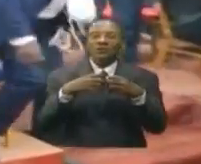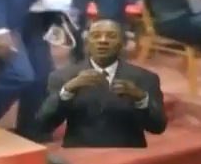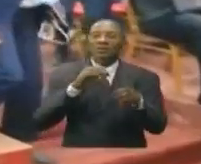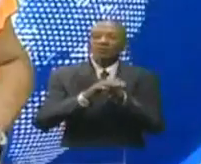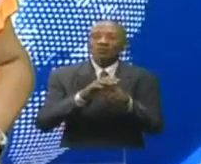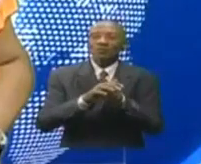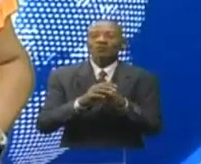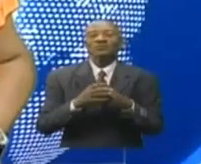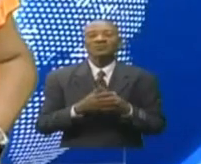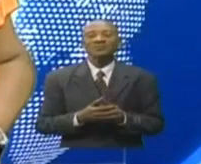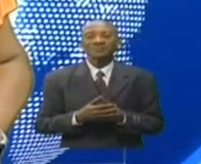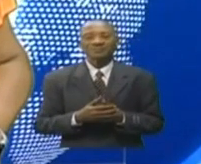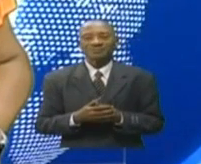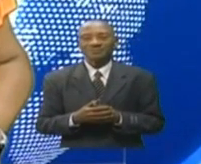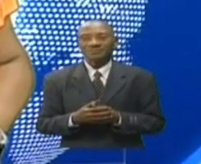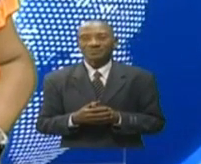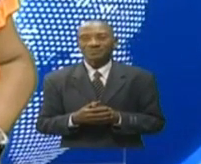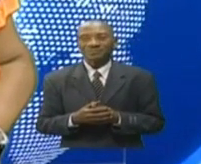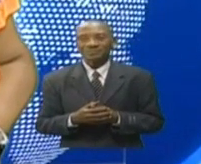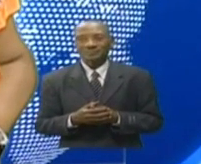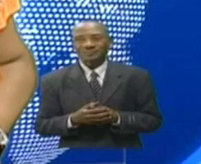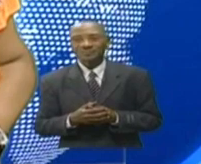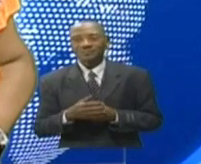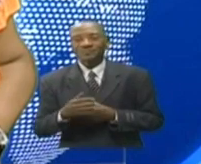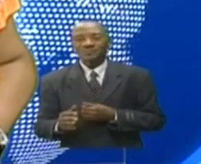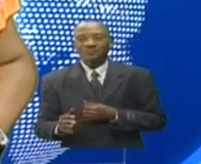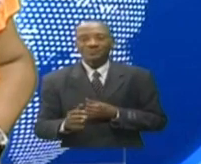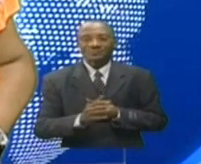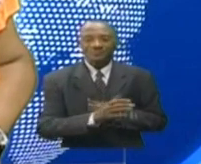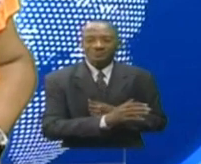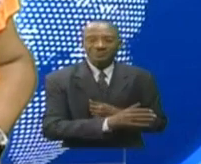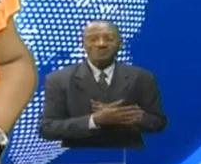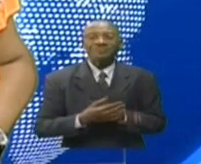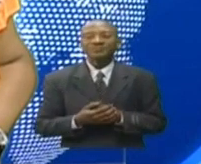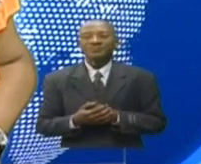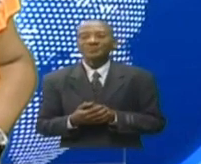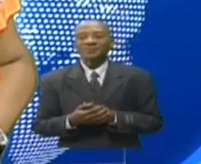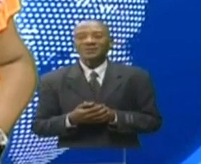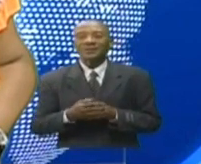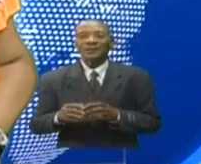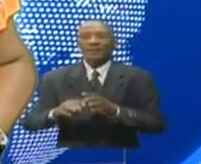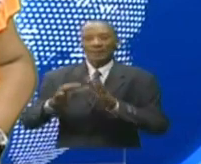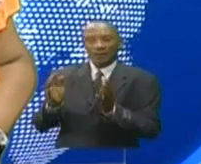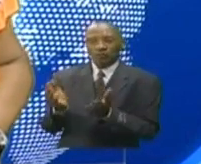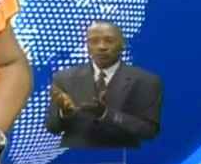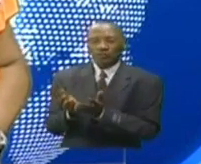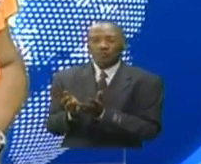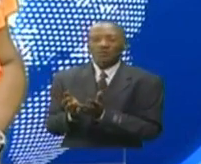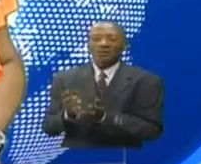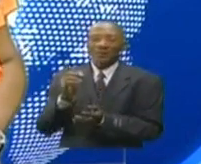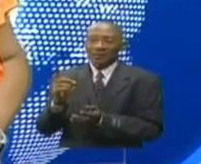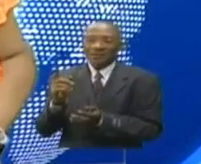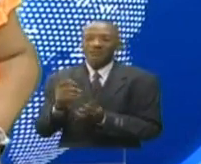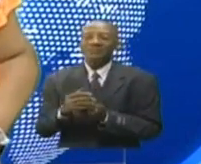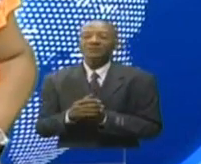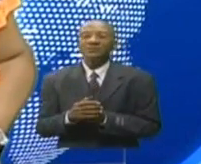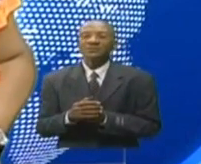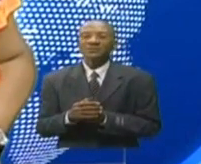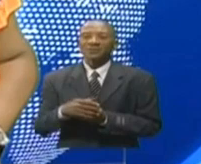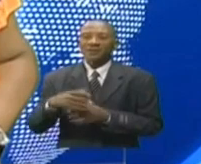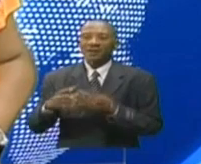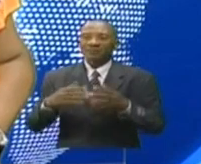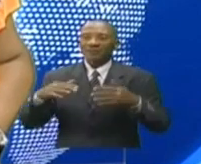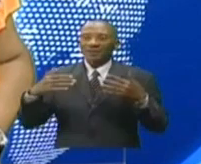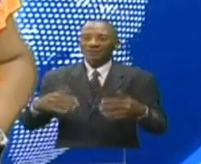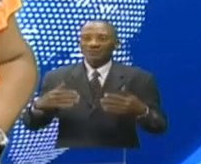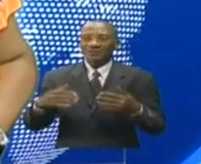urbains. Voilà, et à Kalemie de la province du Tanganyika, la communauté Chibungé a organisé une cérémonie d'accueil pour